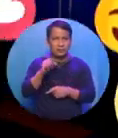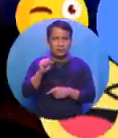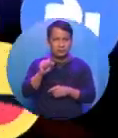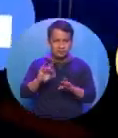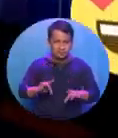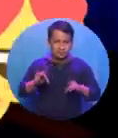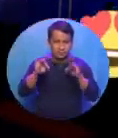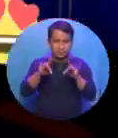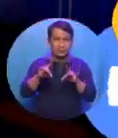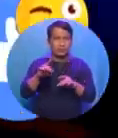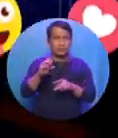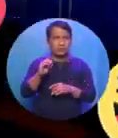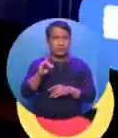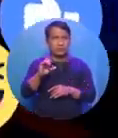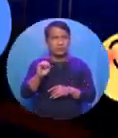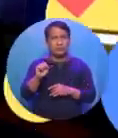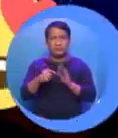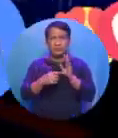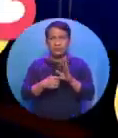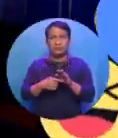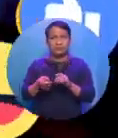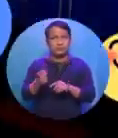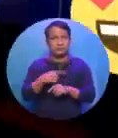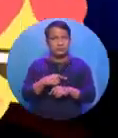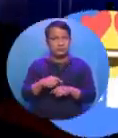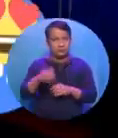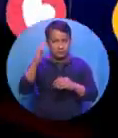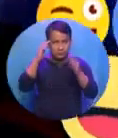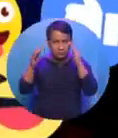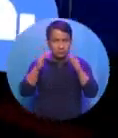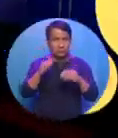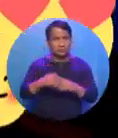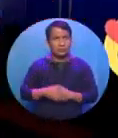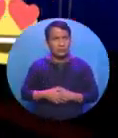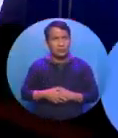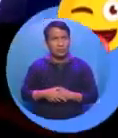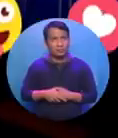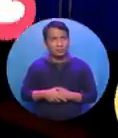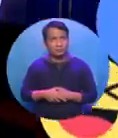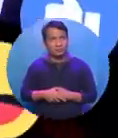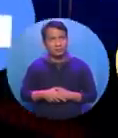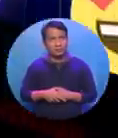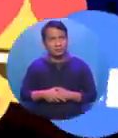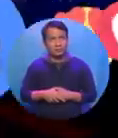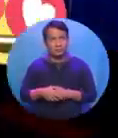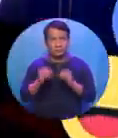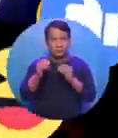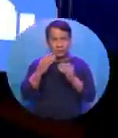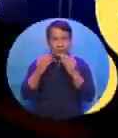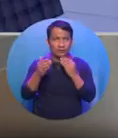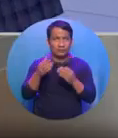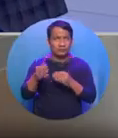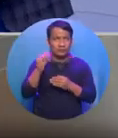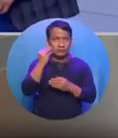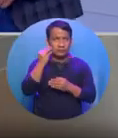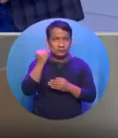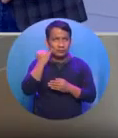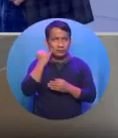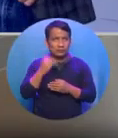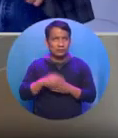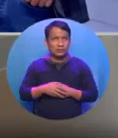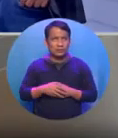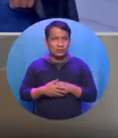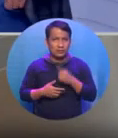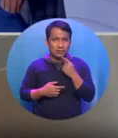Australia at Orlinda Montilla. Hello, happy viewing! Okay, and thank you, Chang March and MJ.